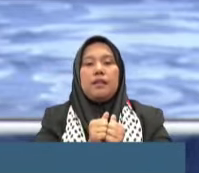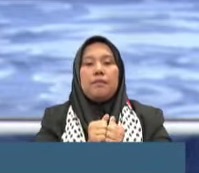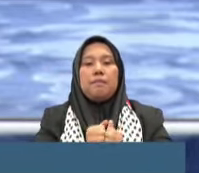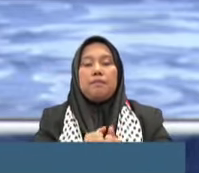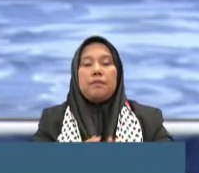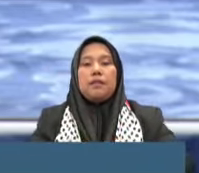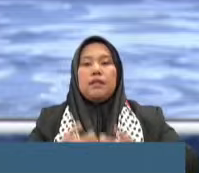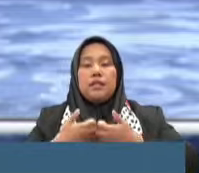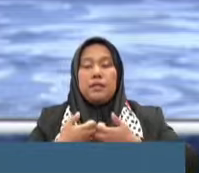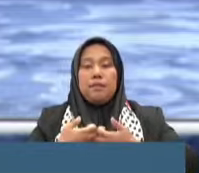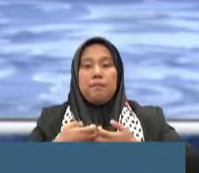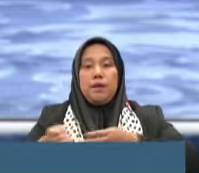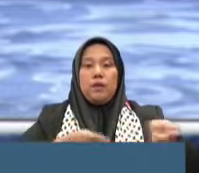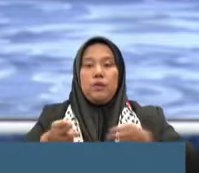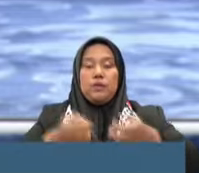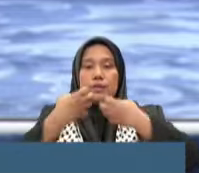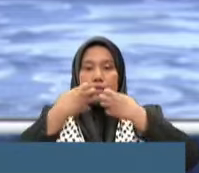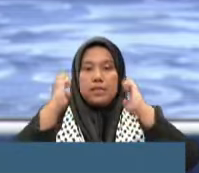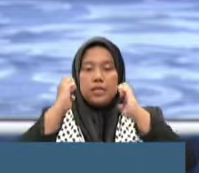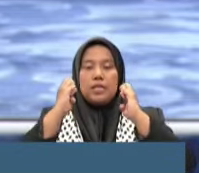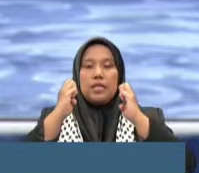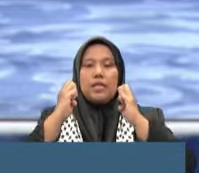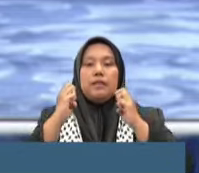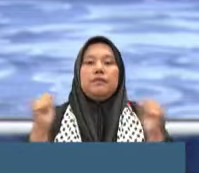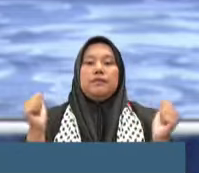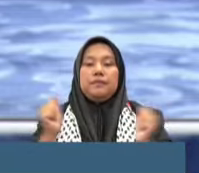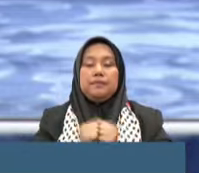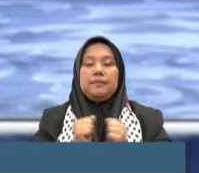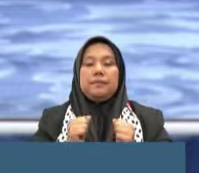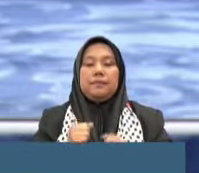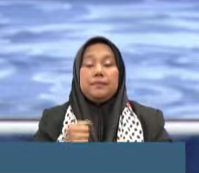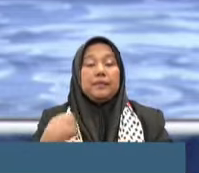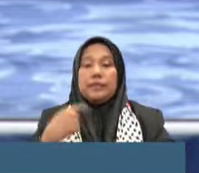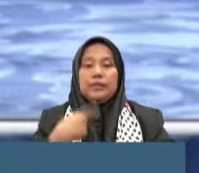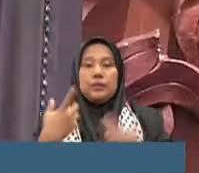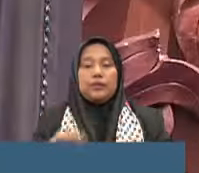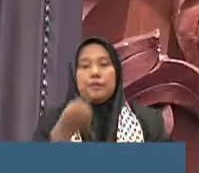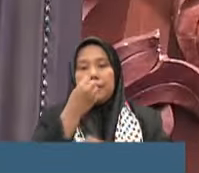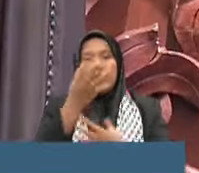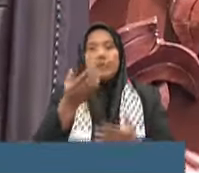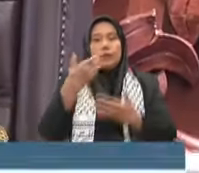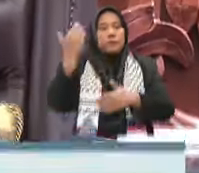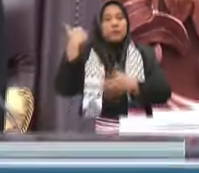dan tata kelola yang kita sebut selama ini.